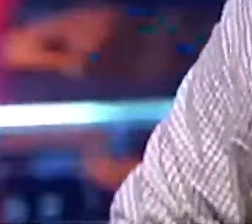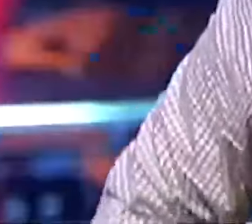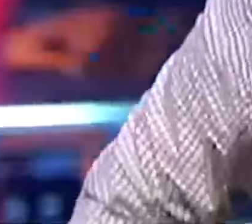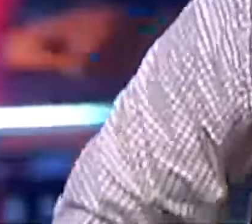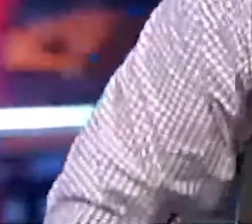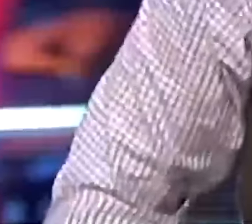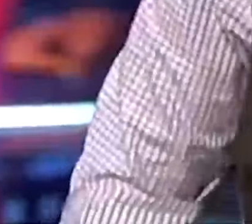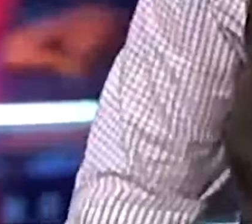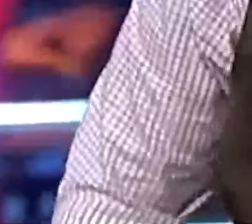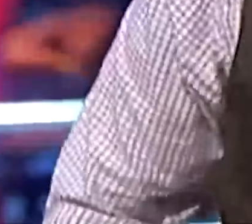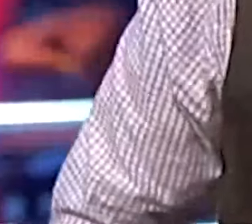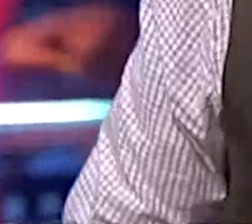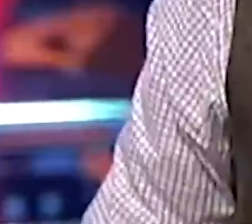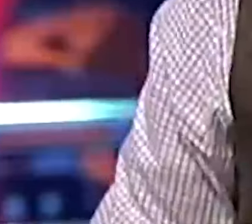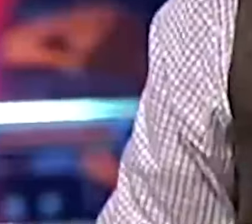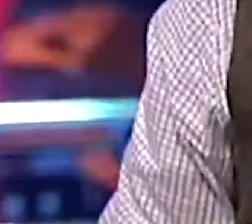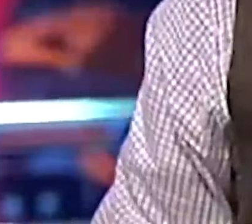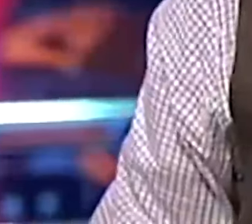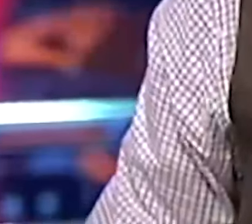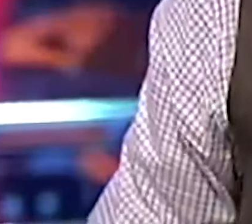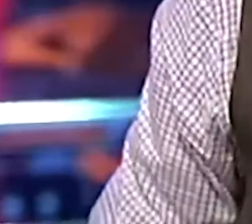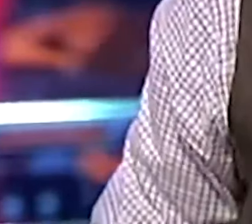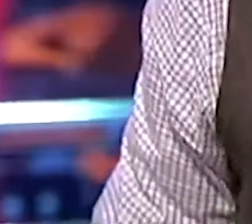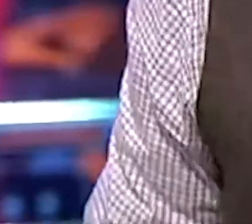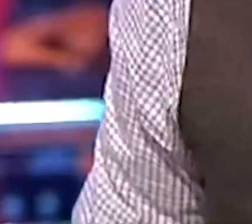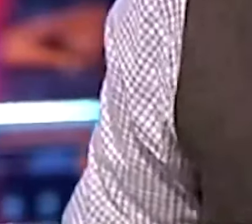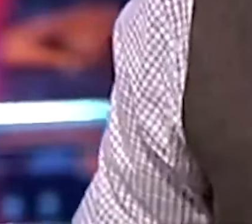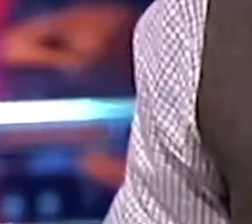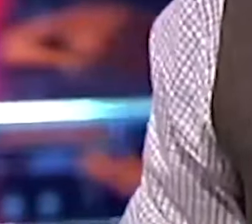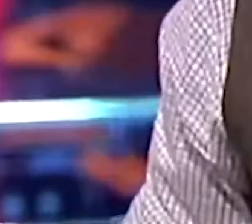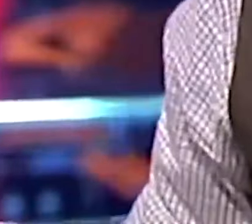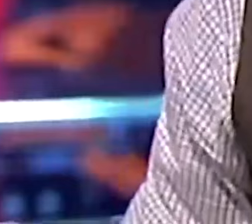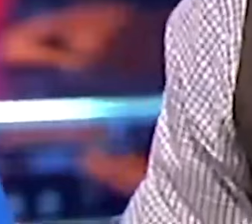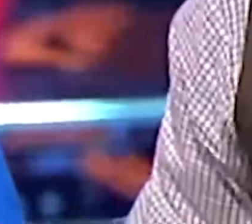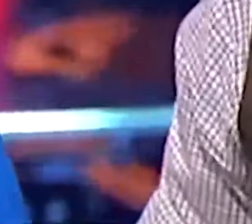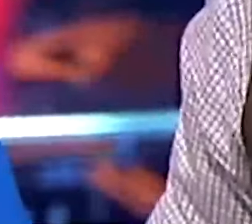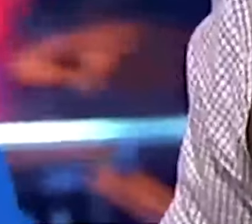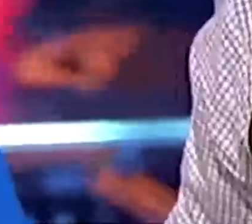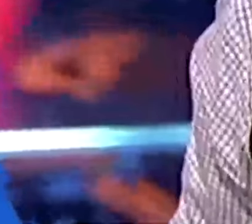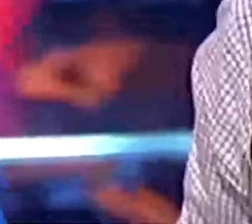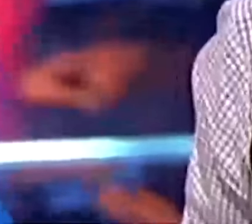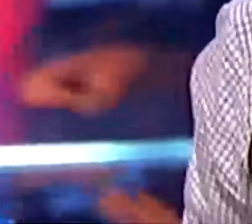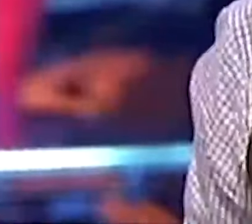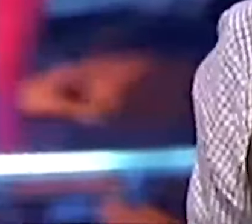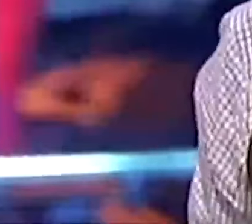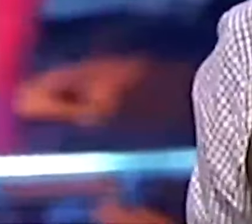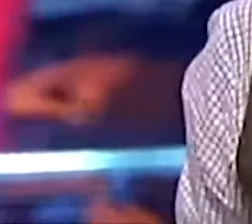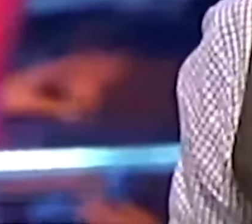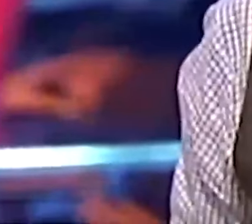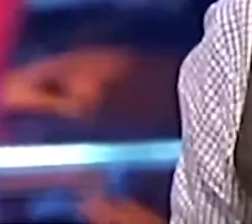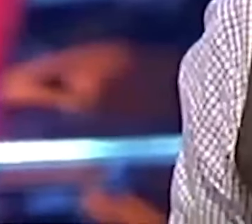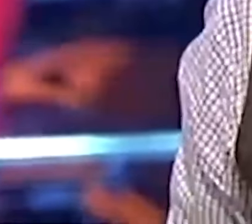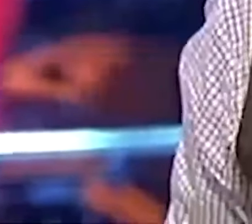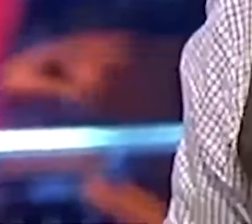son gelen yaşam koçunu görseydiniz Okan inanamazsınız. Yani. Kim? Ay bir kadıncağız geldi. Ben de canlı yayından